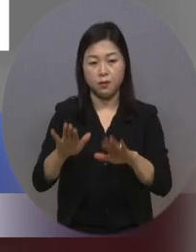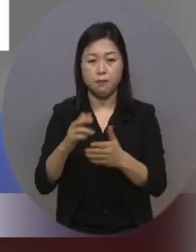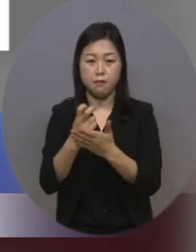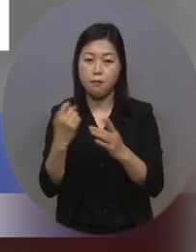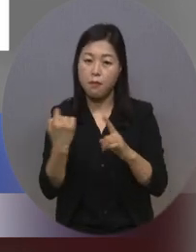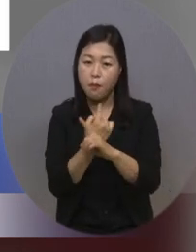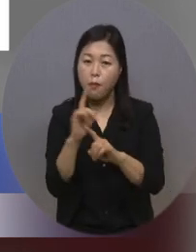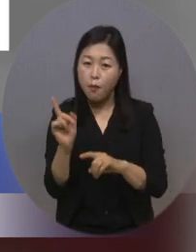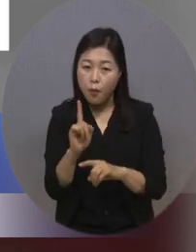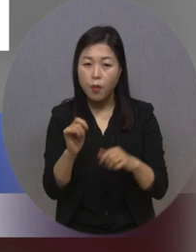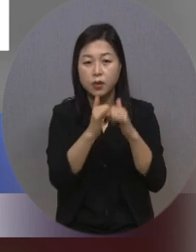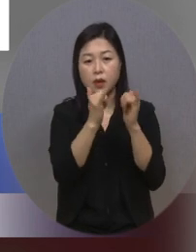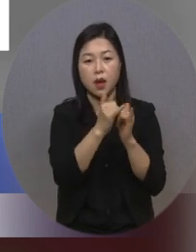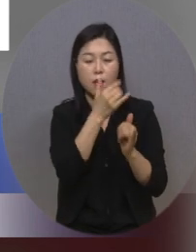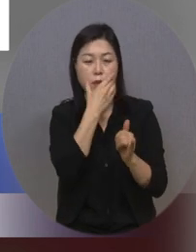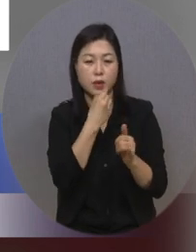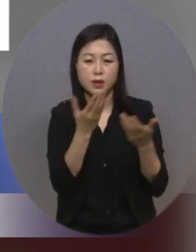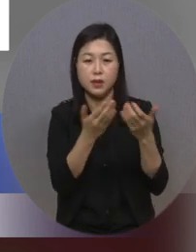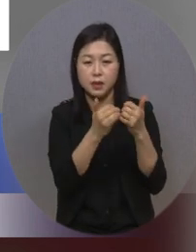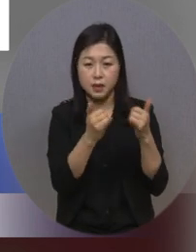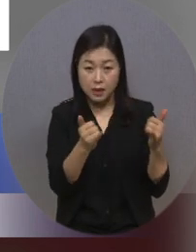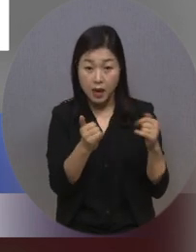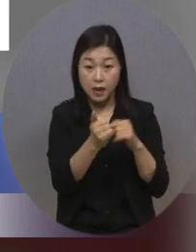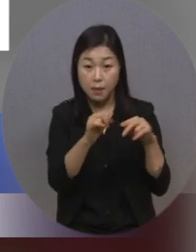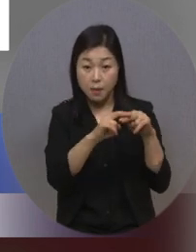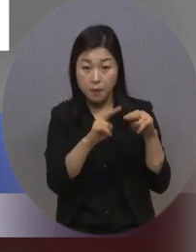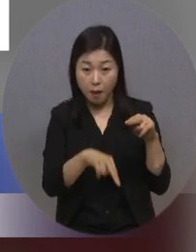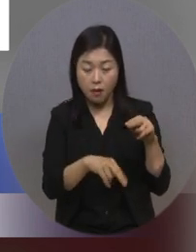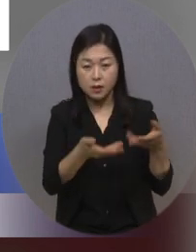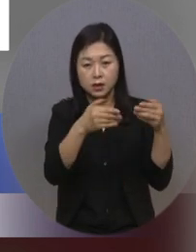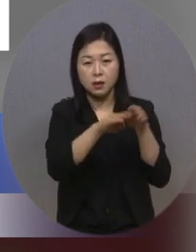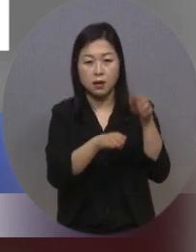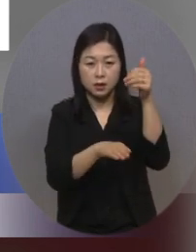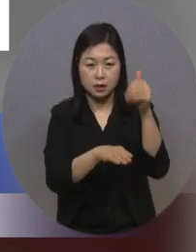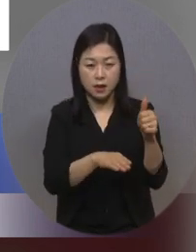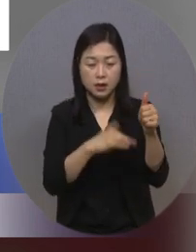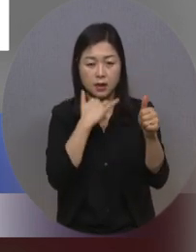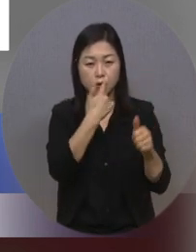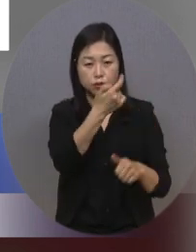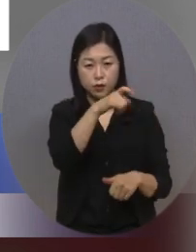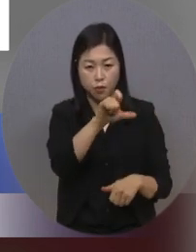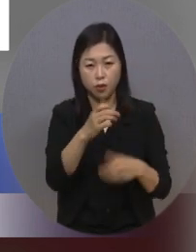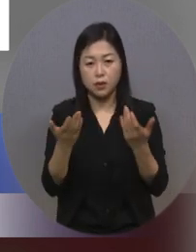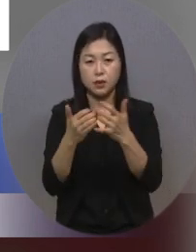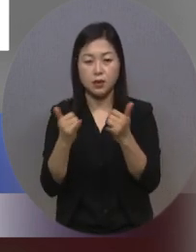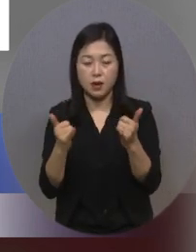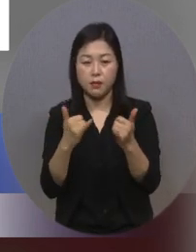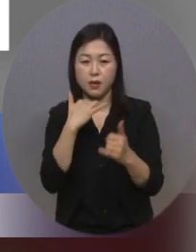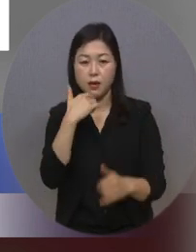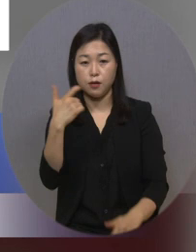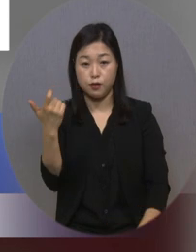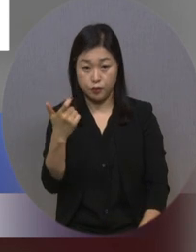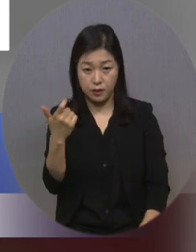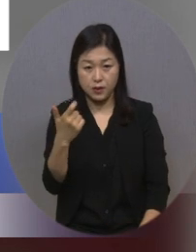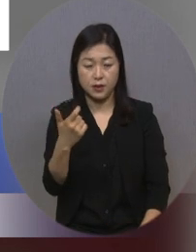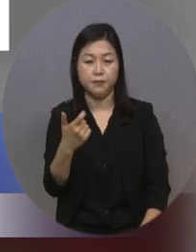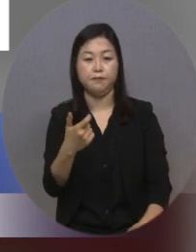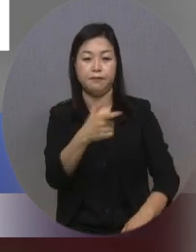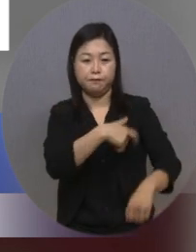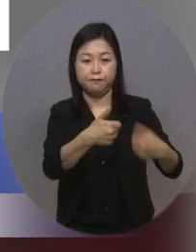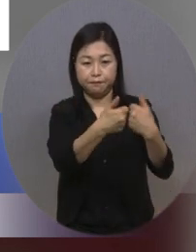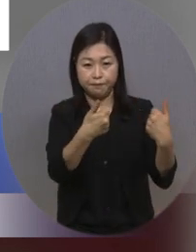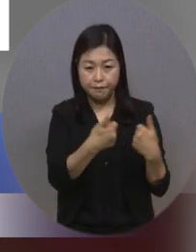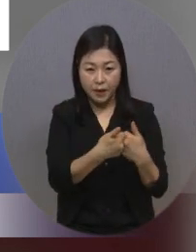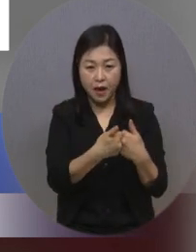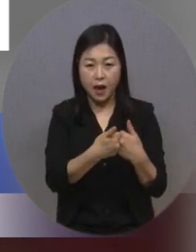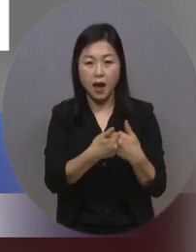사회복지 종사자의 정년을 시설장은 65세, 종사자는 60세로 명시하고 이 이사회나